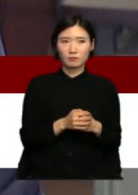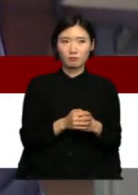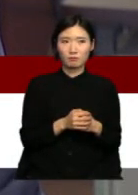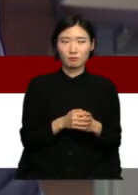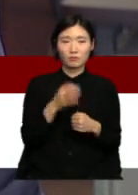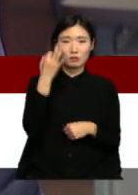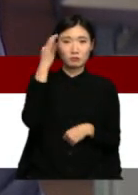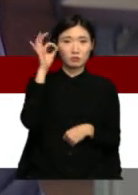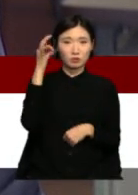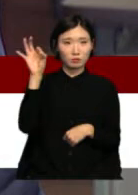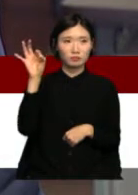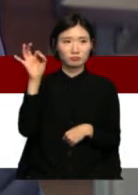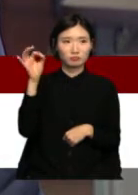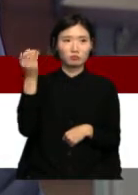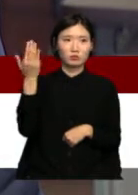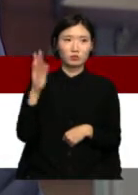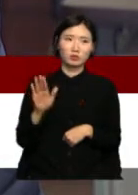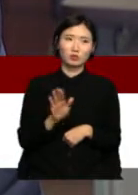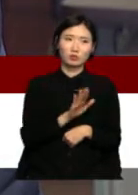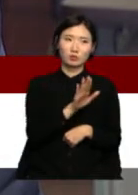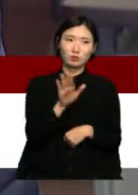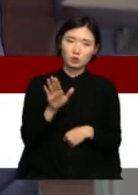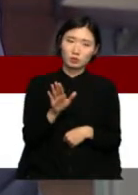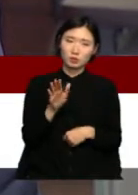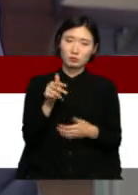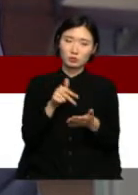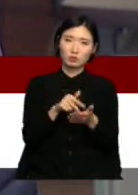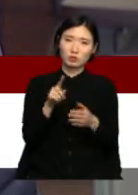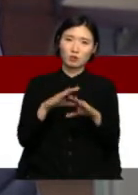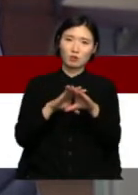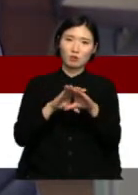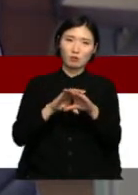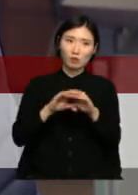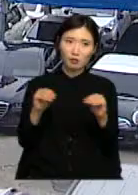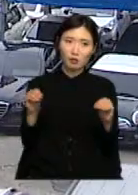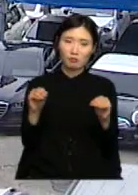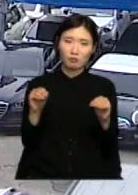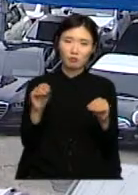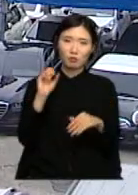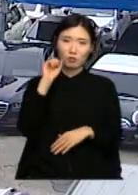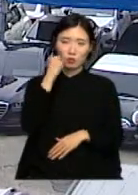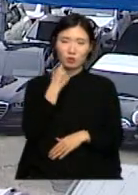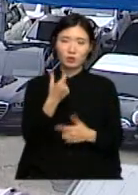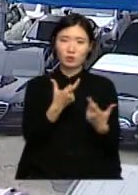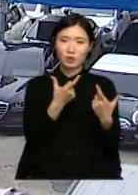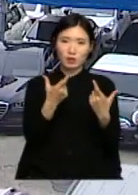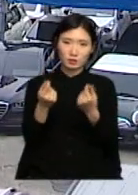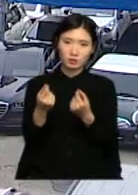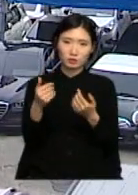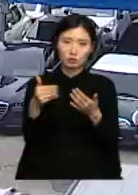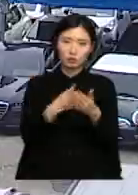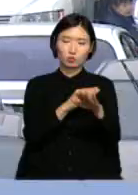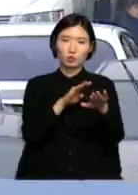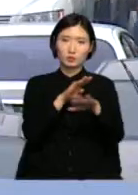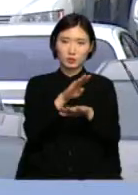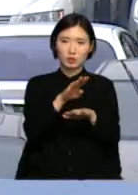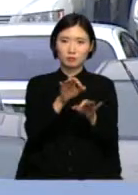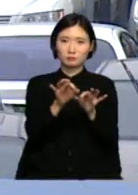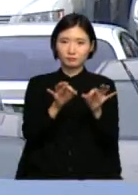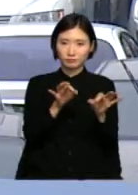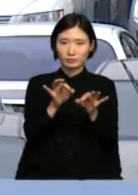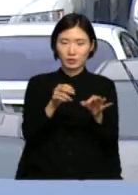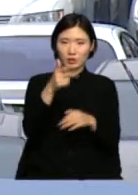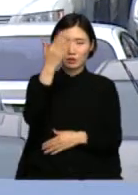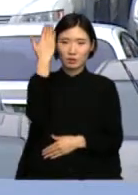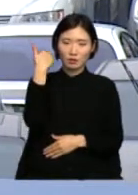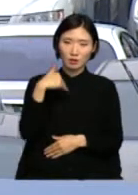뭐 저 인정합니다. 근데 저희 자체로서는 그걸 해결할 수 있는. 이 같은 장안평 중고차 시장이 다시